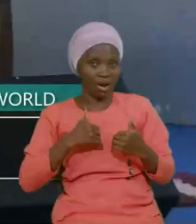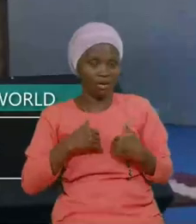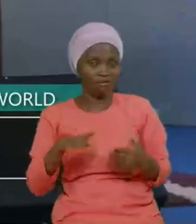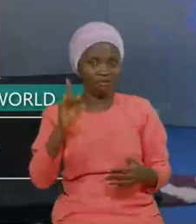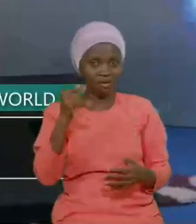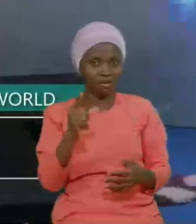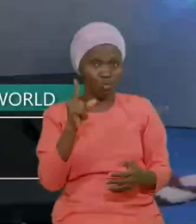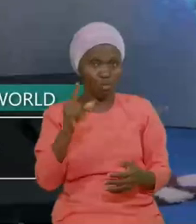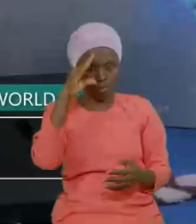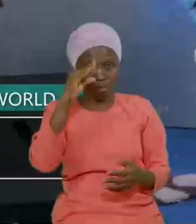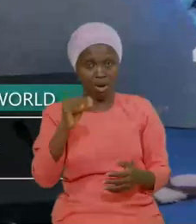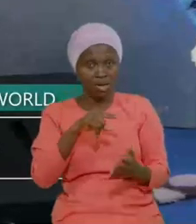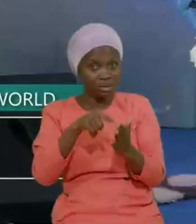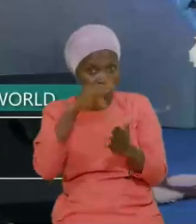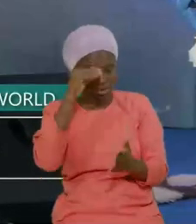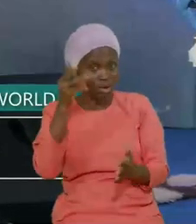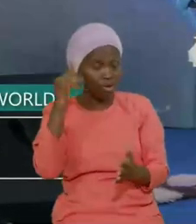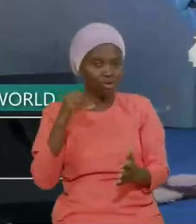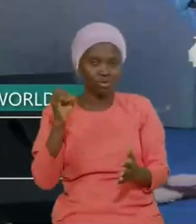tu verras, j'ai trouvé un homme.